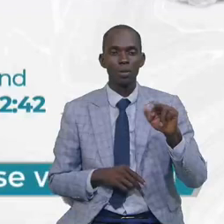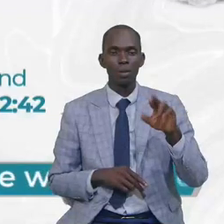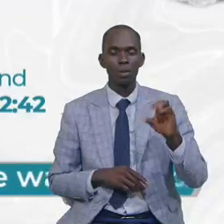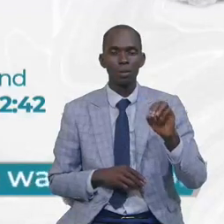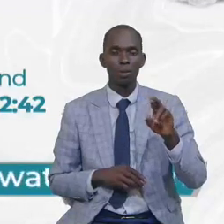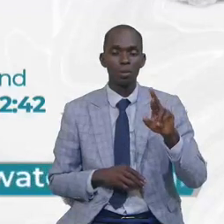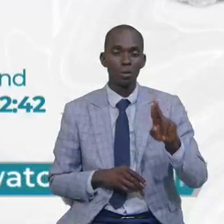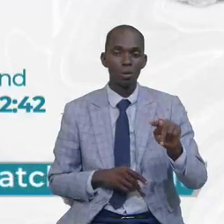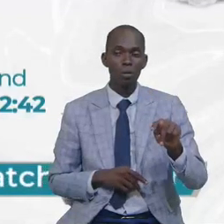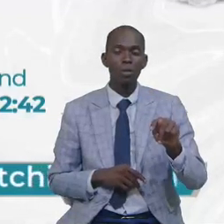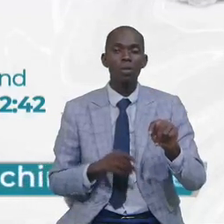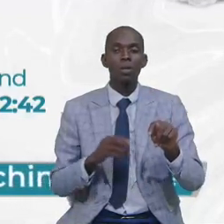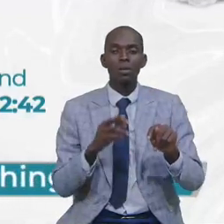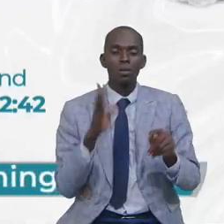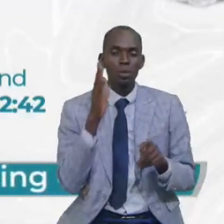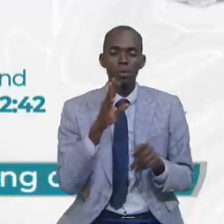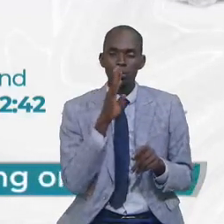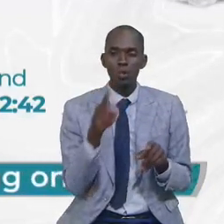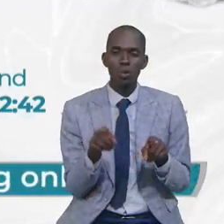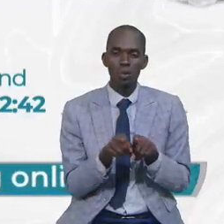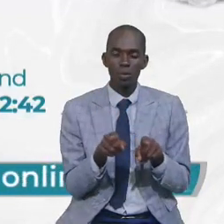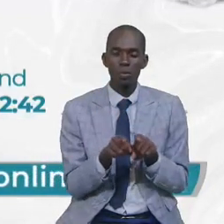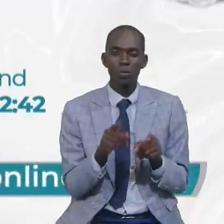mais le banquier les Coréens